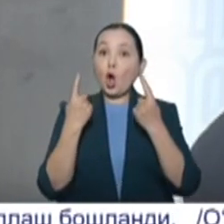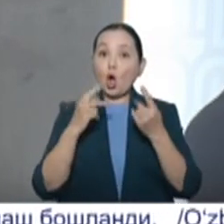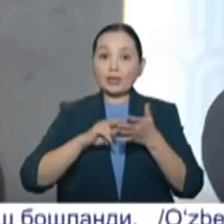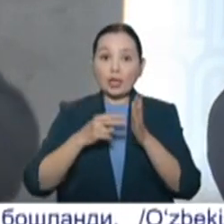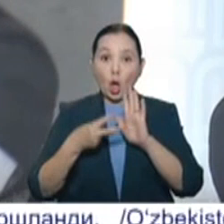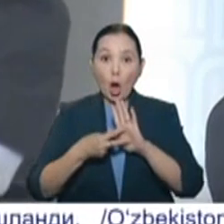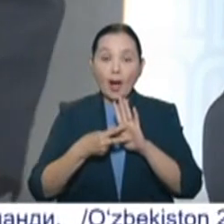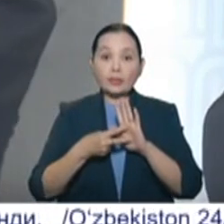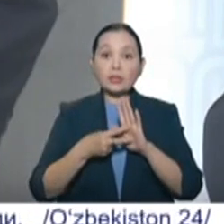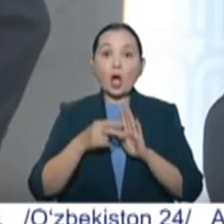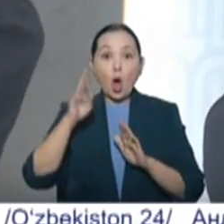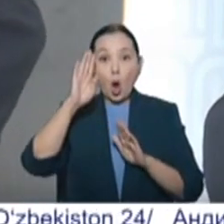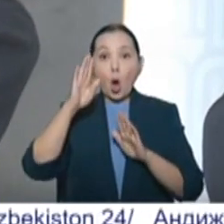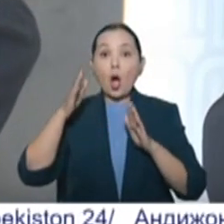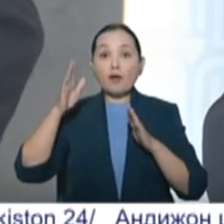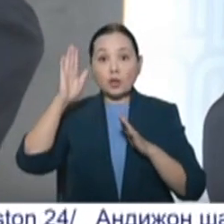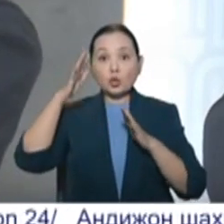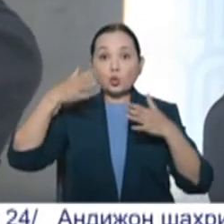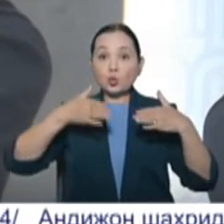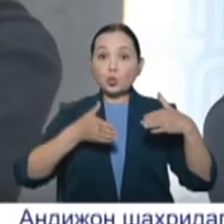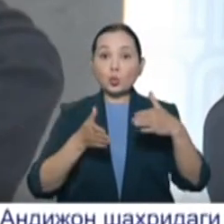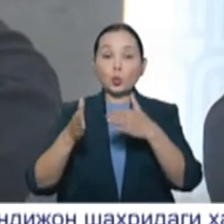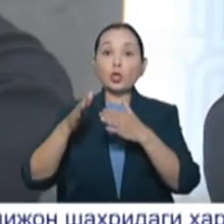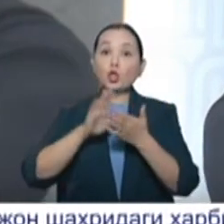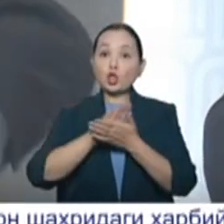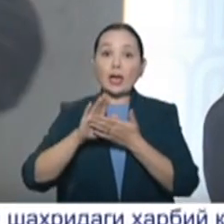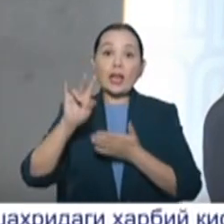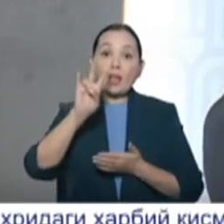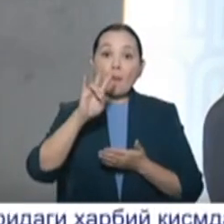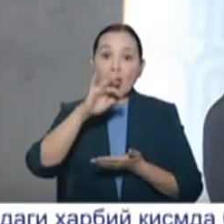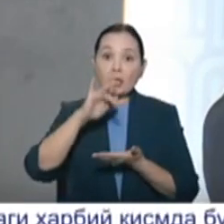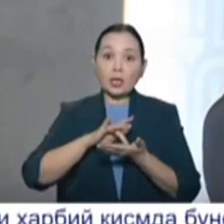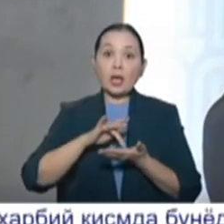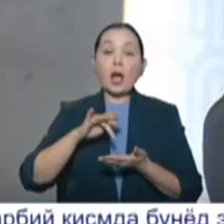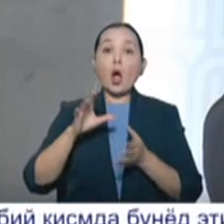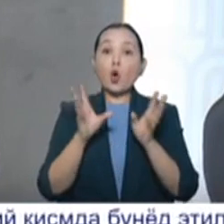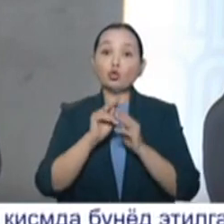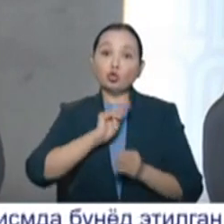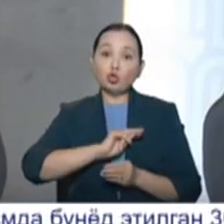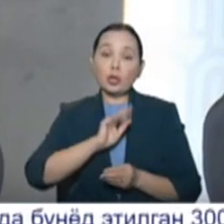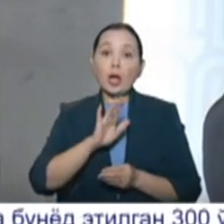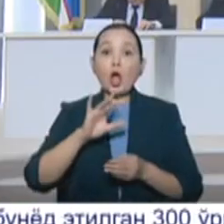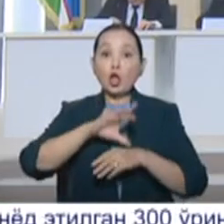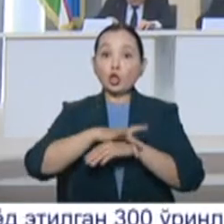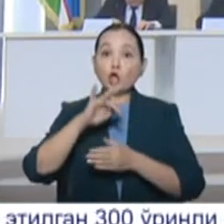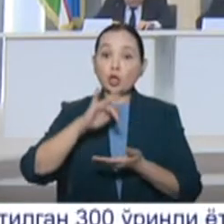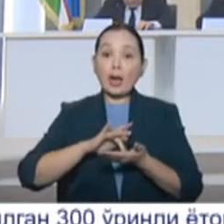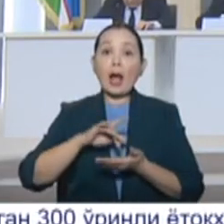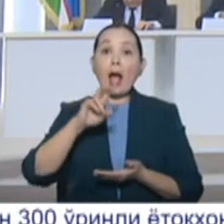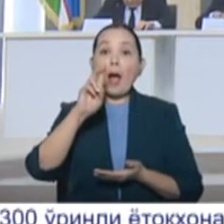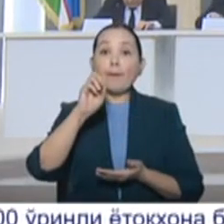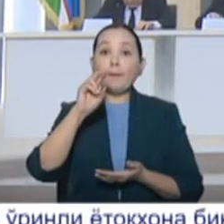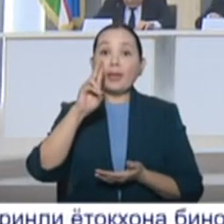Bu oqova suv tozalash inshoot Namangan shahridagi davlat xususiy sherikchilik bo'yicha va Toshkent shahridagi Bektemir